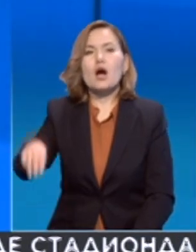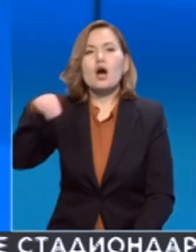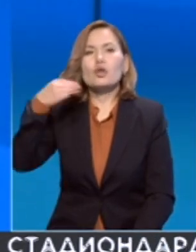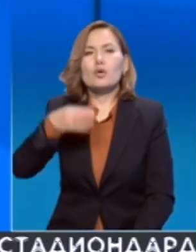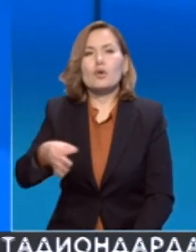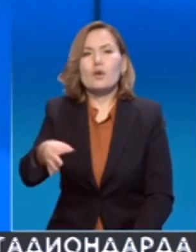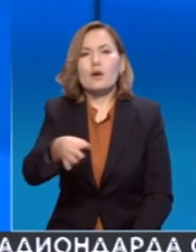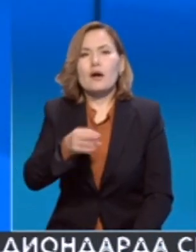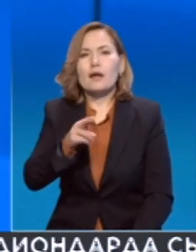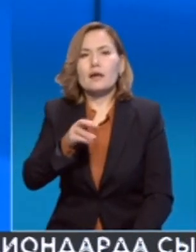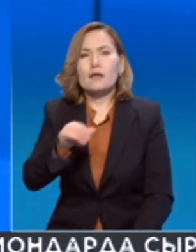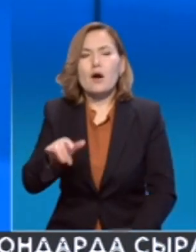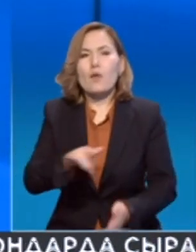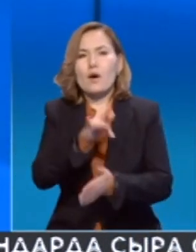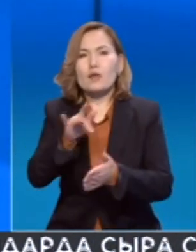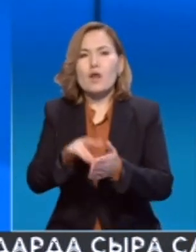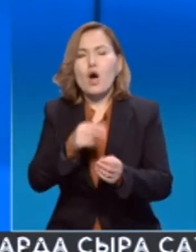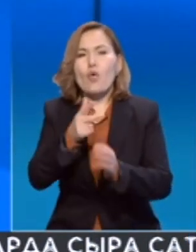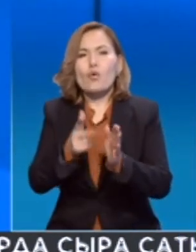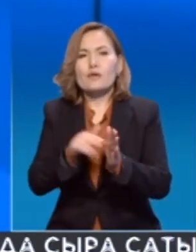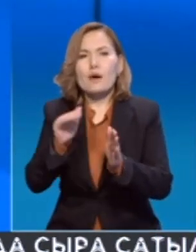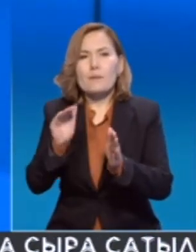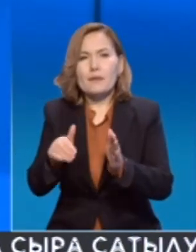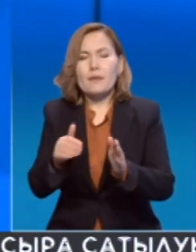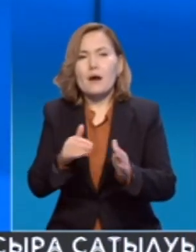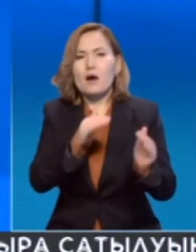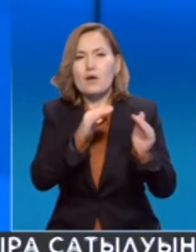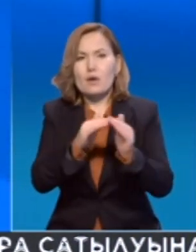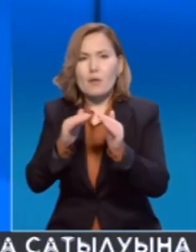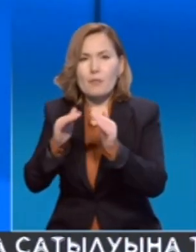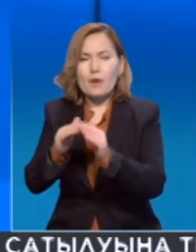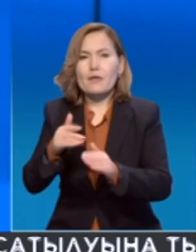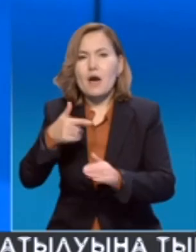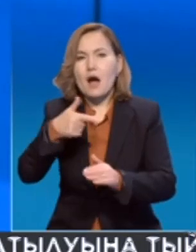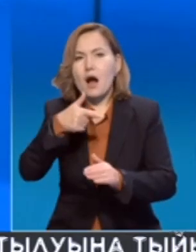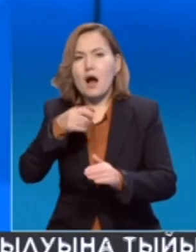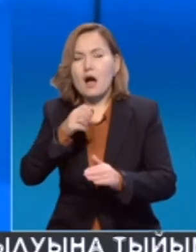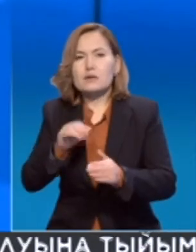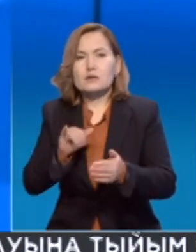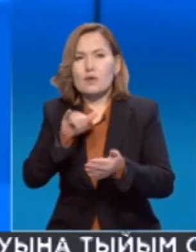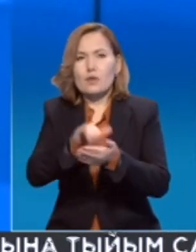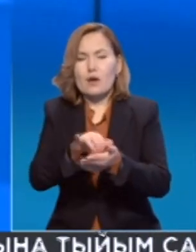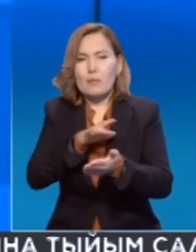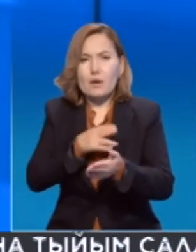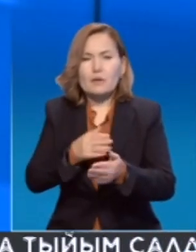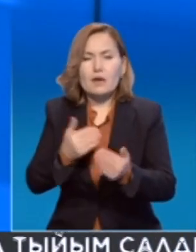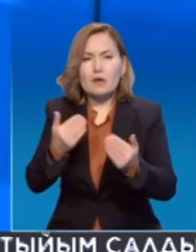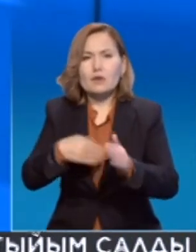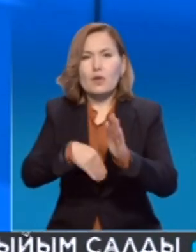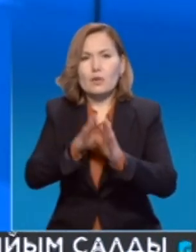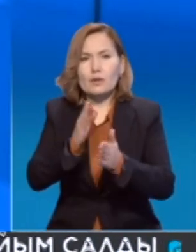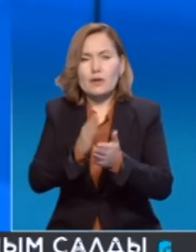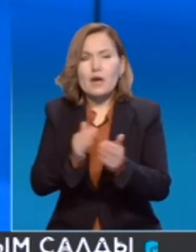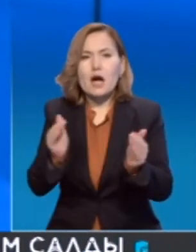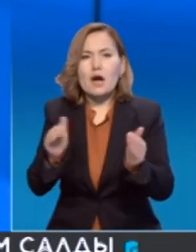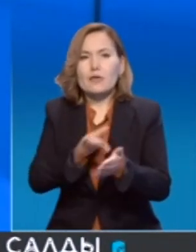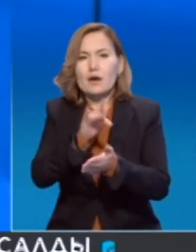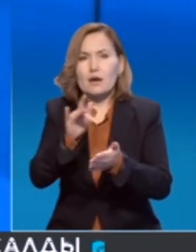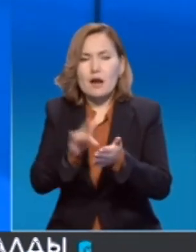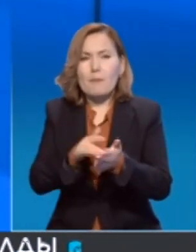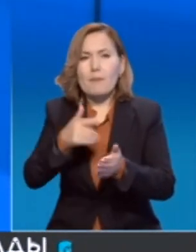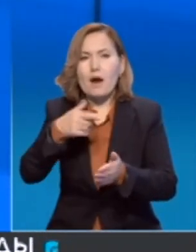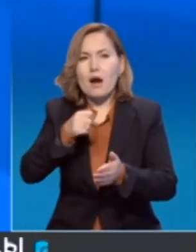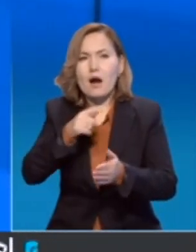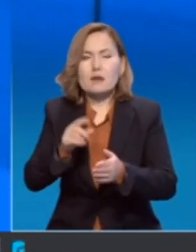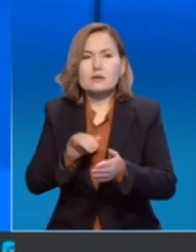Түркістан облысы Кентау қаласында 18 мыңнан астам абонент көгілдір отынға қосылып, өркениеттің игілігін көріп отыр. Шағын шаһарды